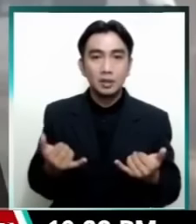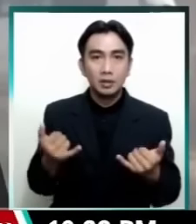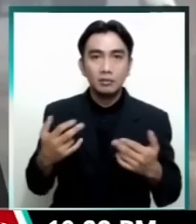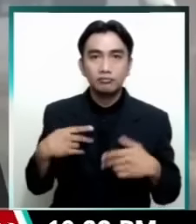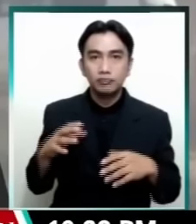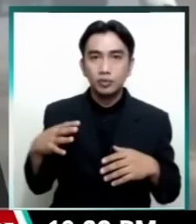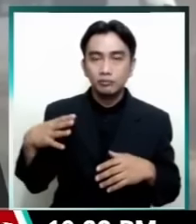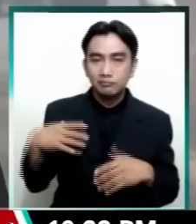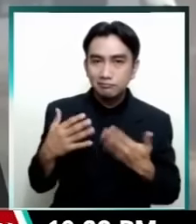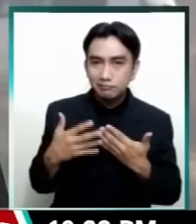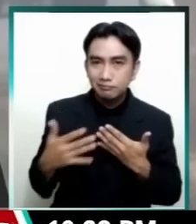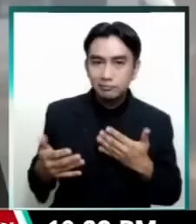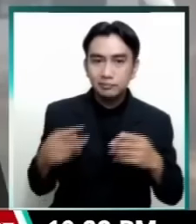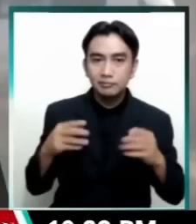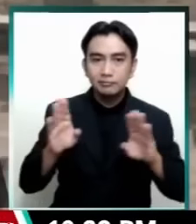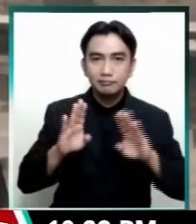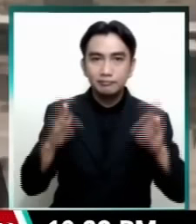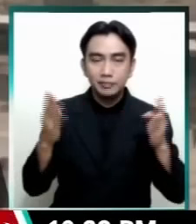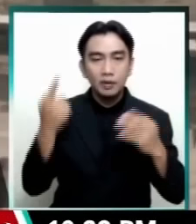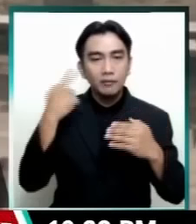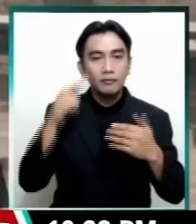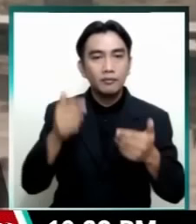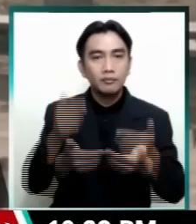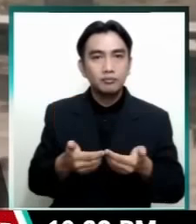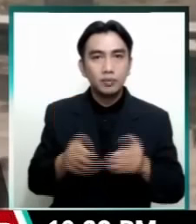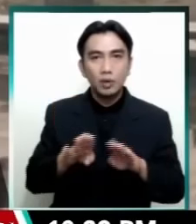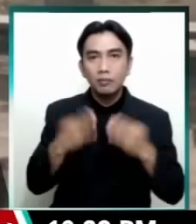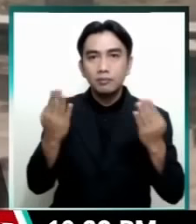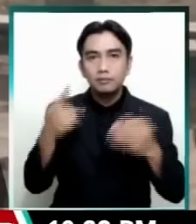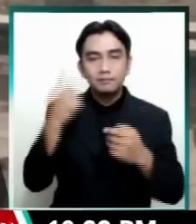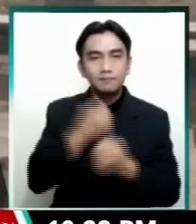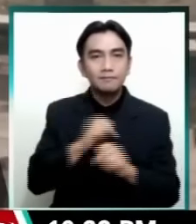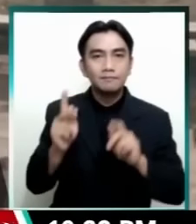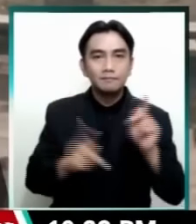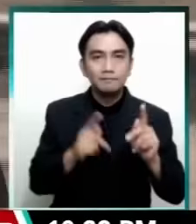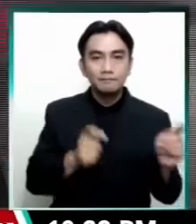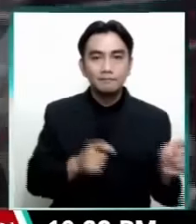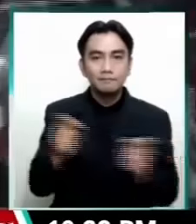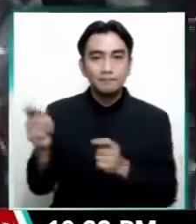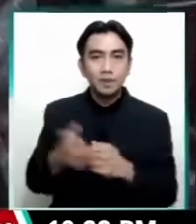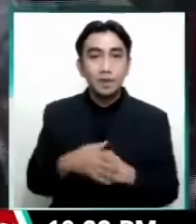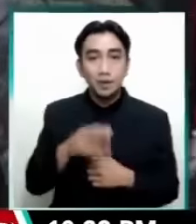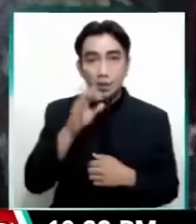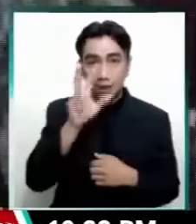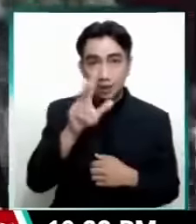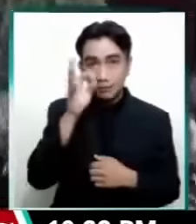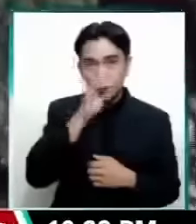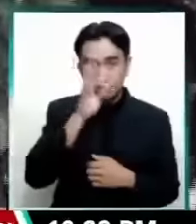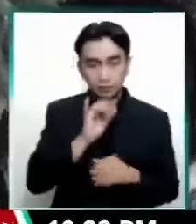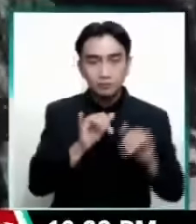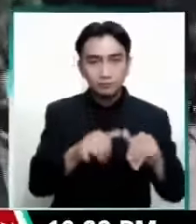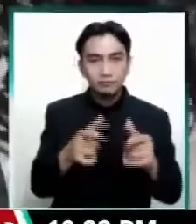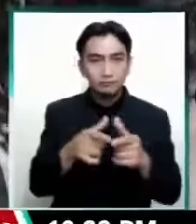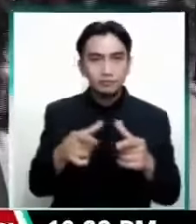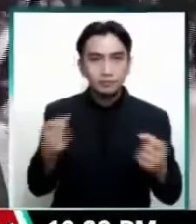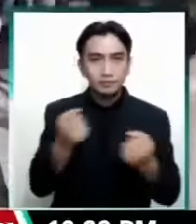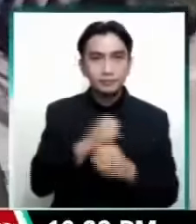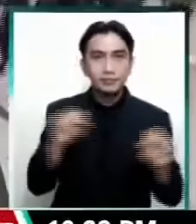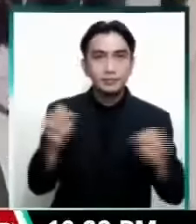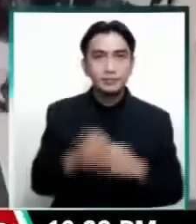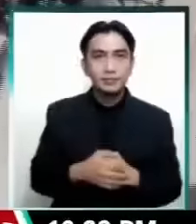Egypt para makalikas ang mga residente. Maayos naman ang lagay ng 3 Pilipino sa Gaza City. Sa ospital pa rin nagtatago ang mag-amang